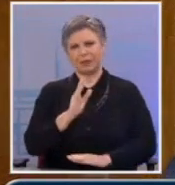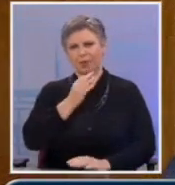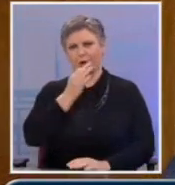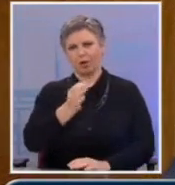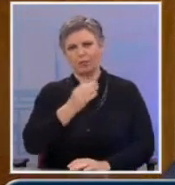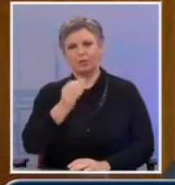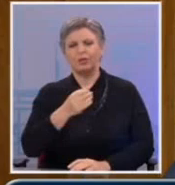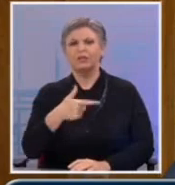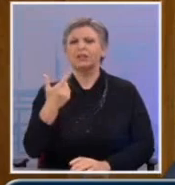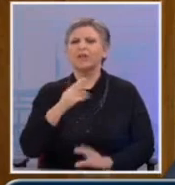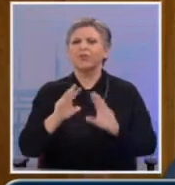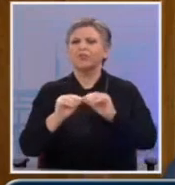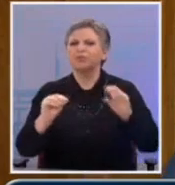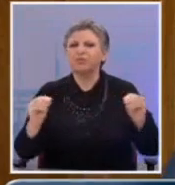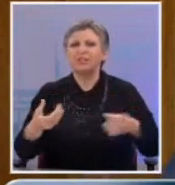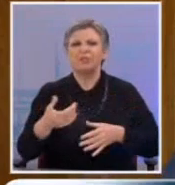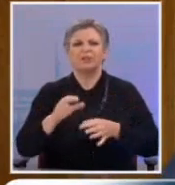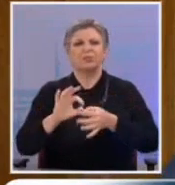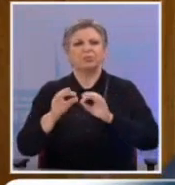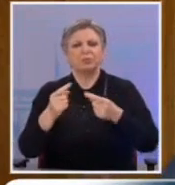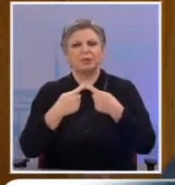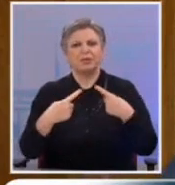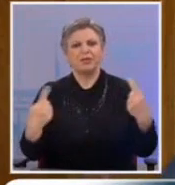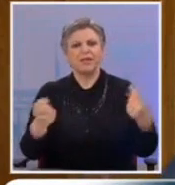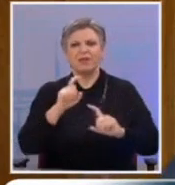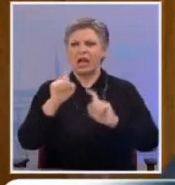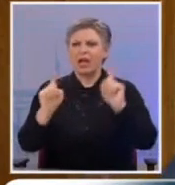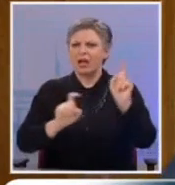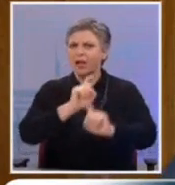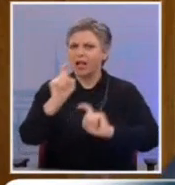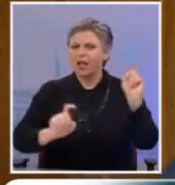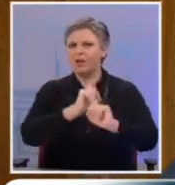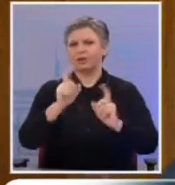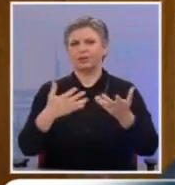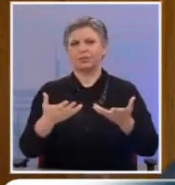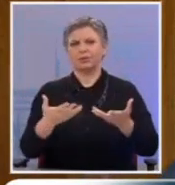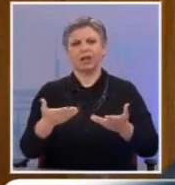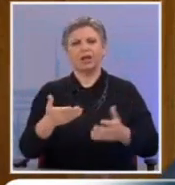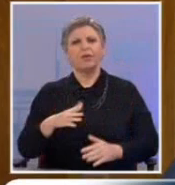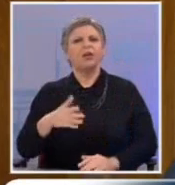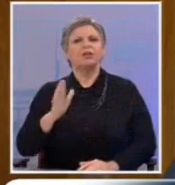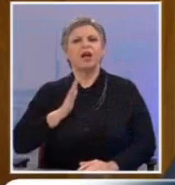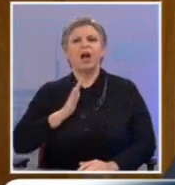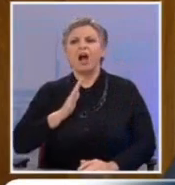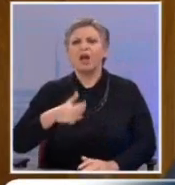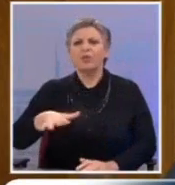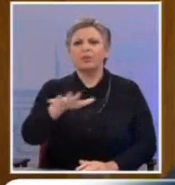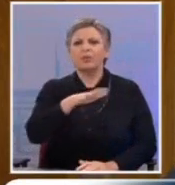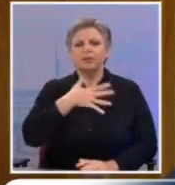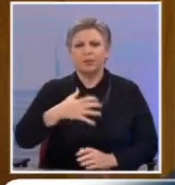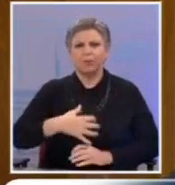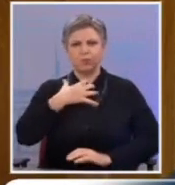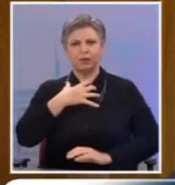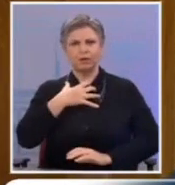από σενάρια, από φήμες και ερωτήματα. Ο λαός εξοργίζεται και αγωνιά